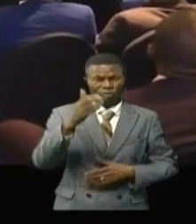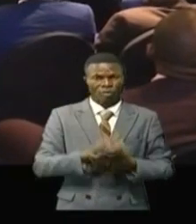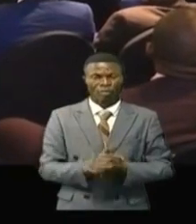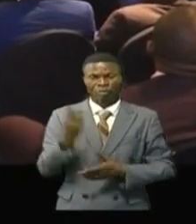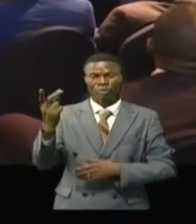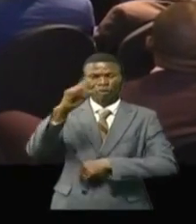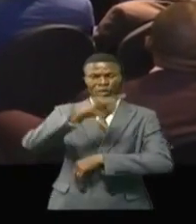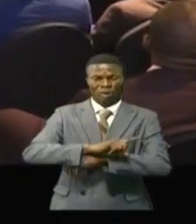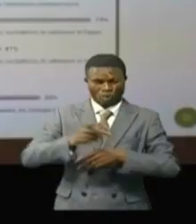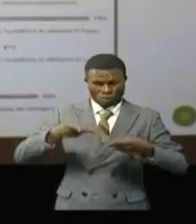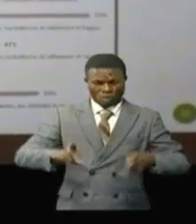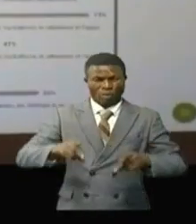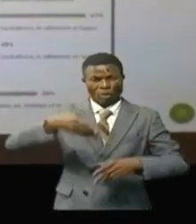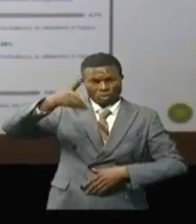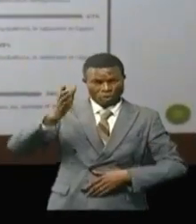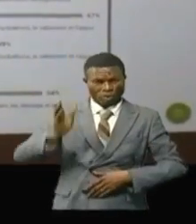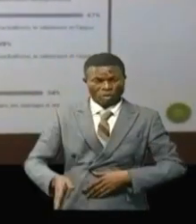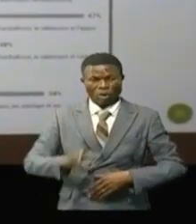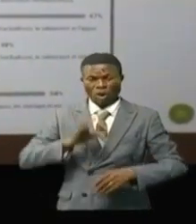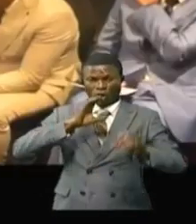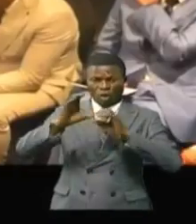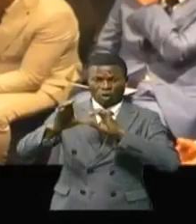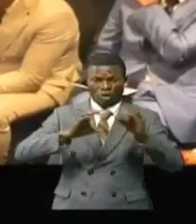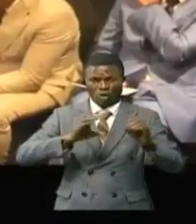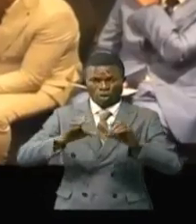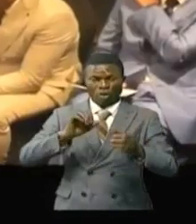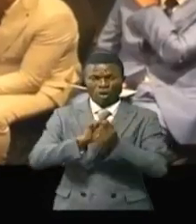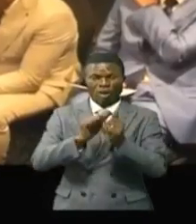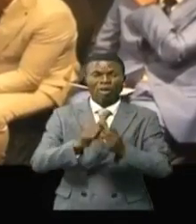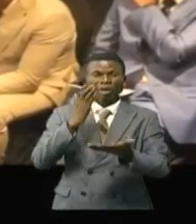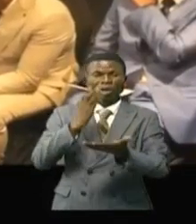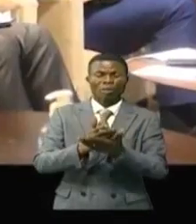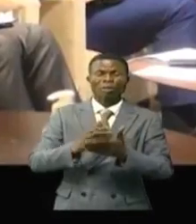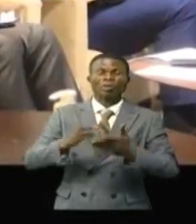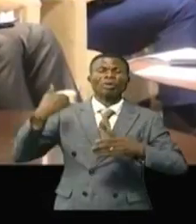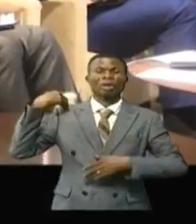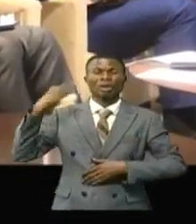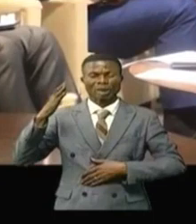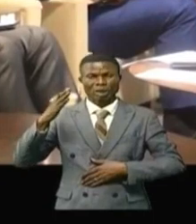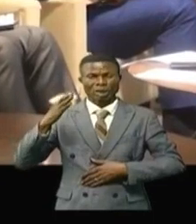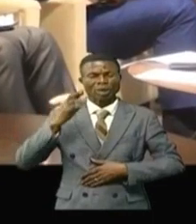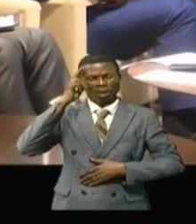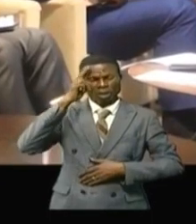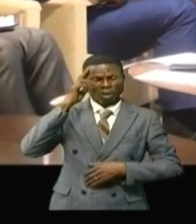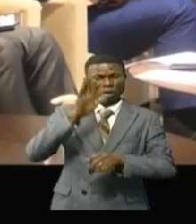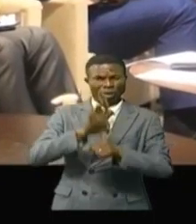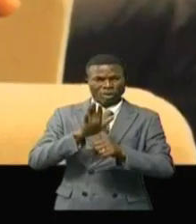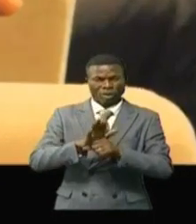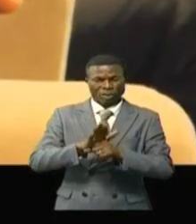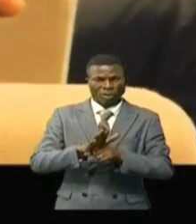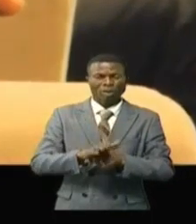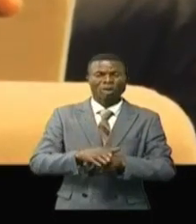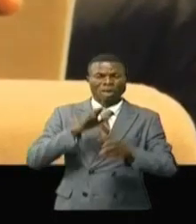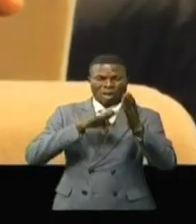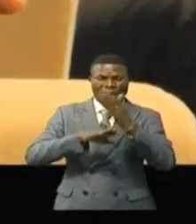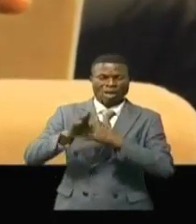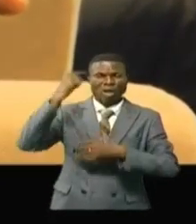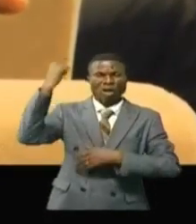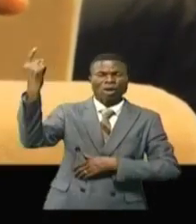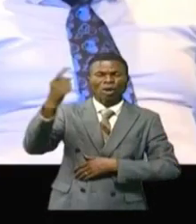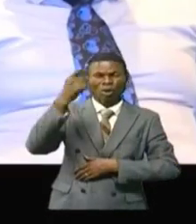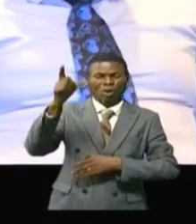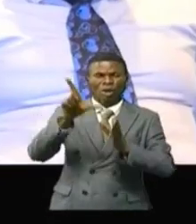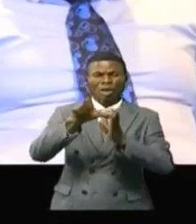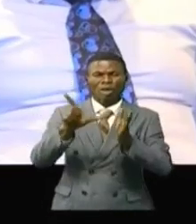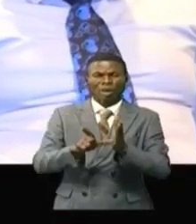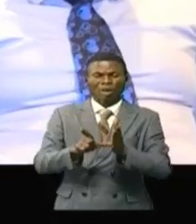2 jours ont permis aux experts en télécommunications des secteurs privé et public de pousser des réflexions sur l'accès universel au haut débit en